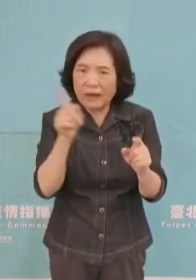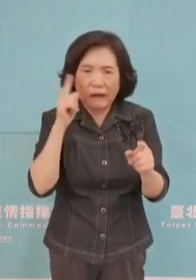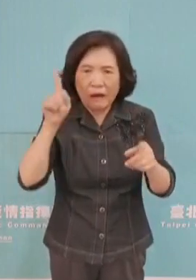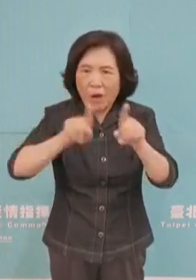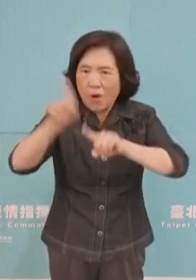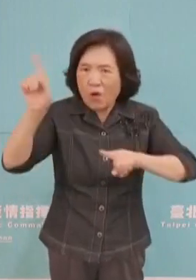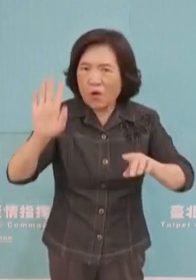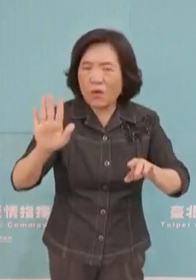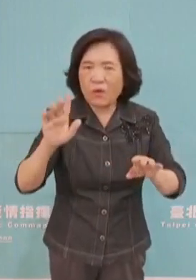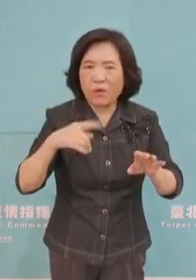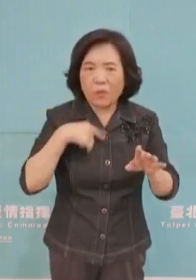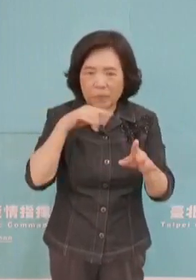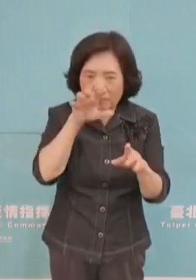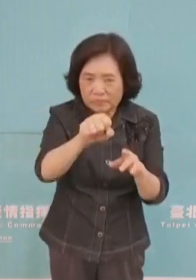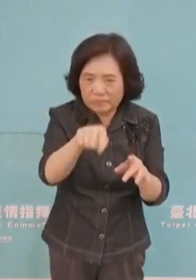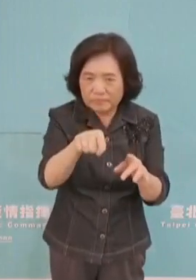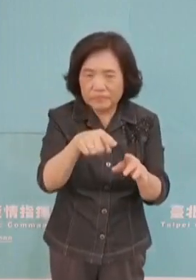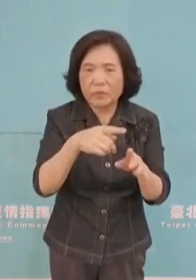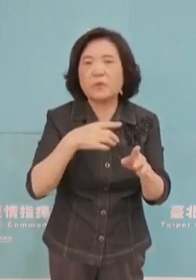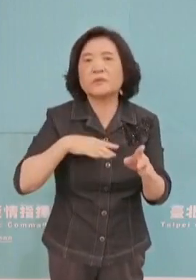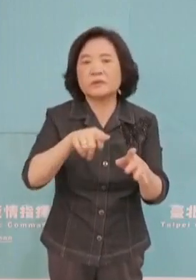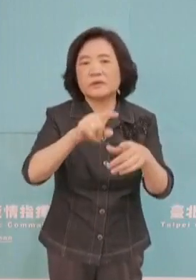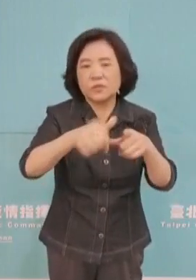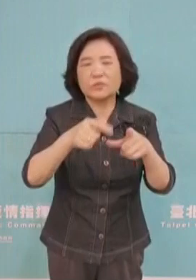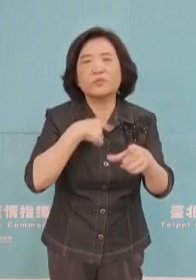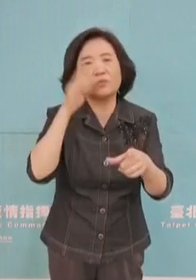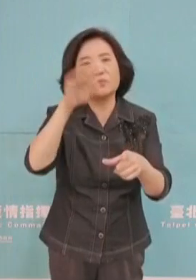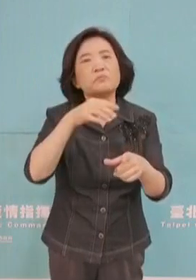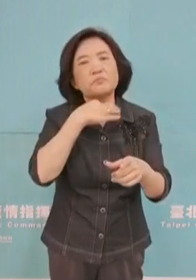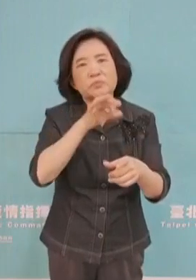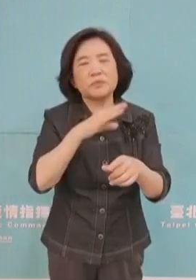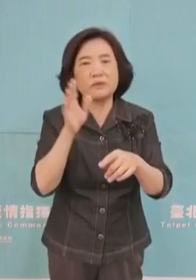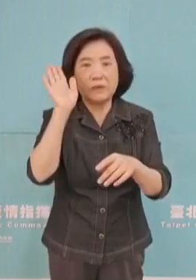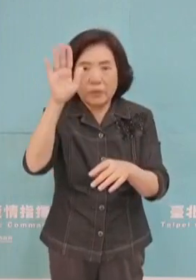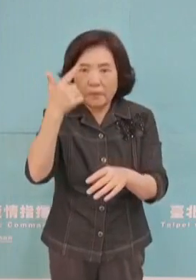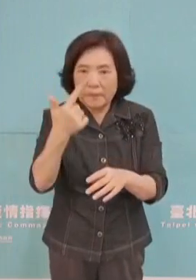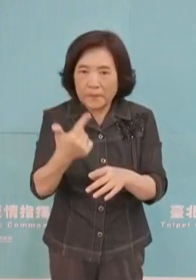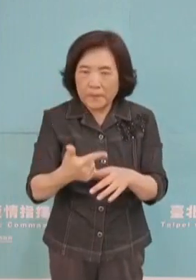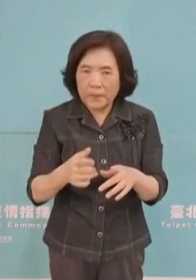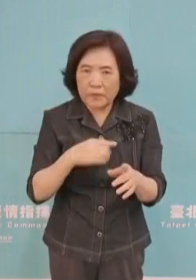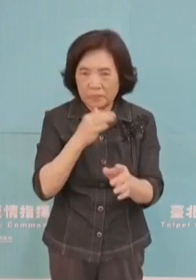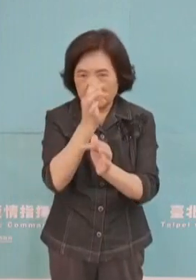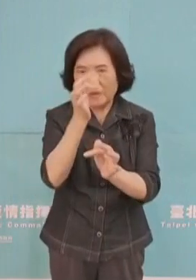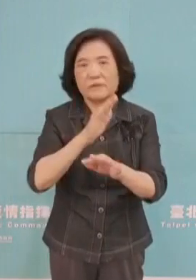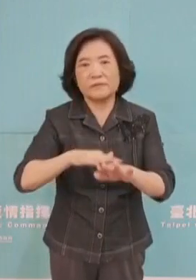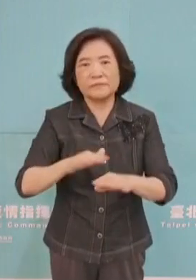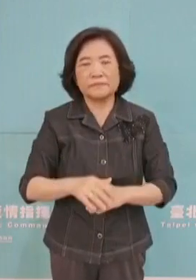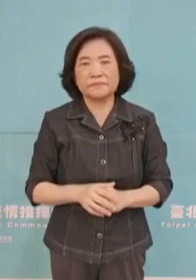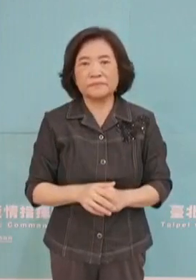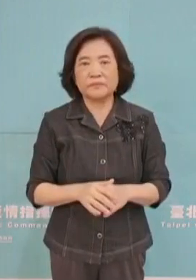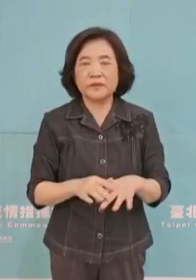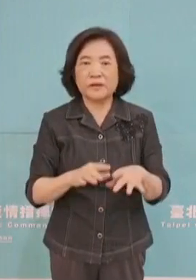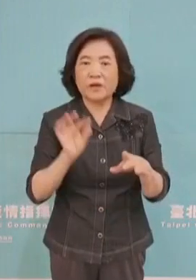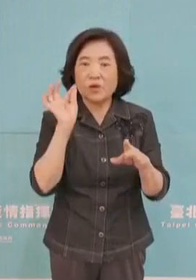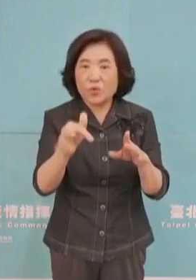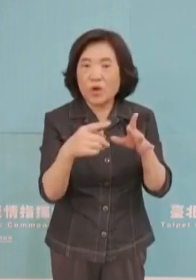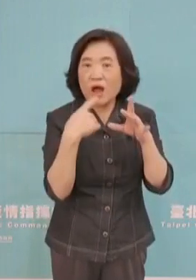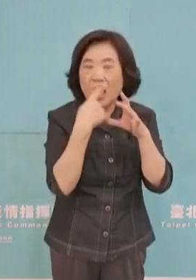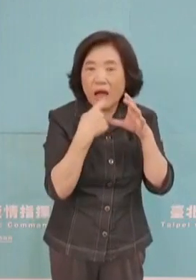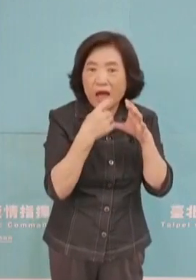样哦，随着时间的进行，我们会越来越精确。所以一般来讲，快筛哈会比